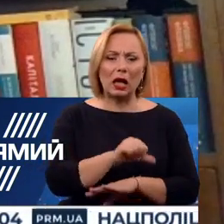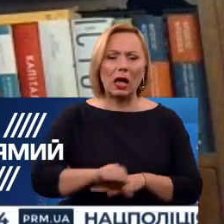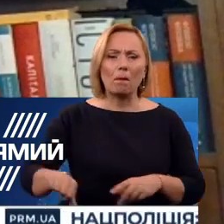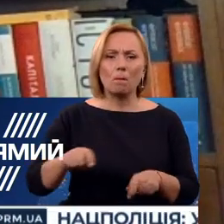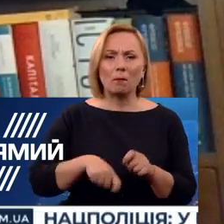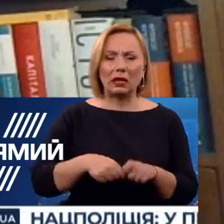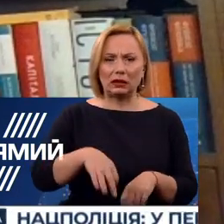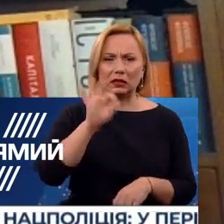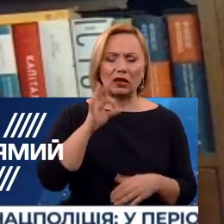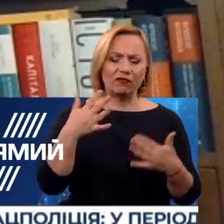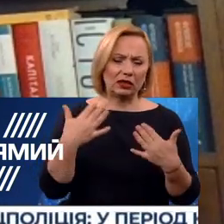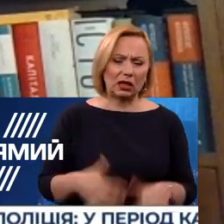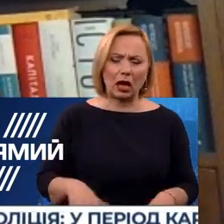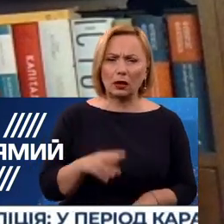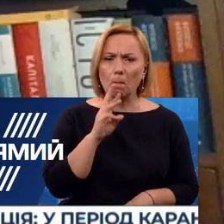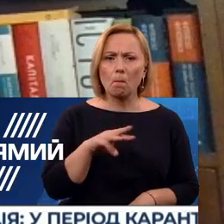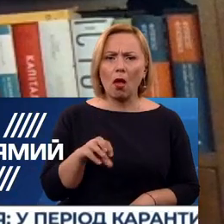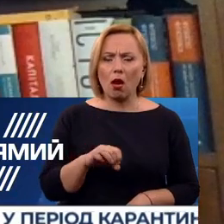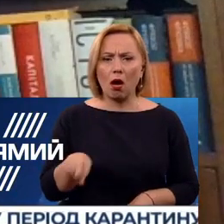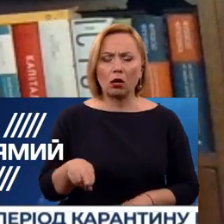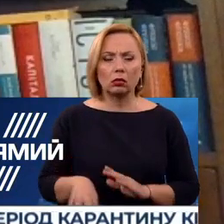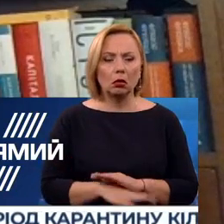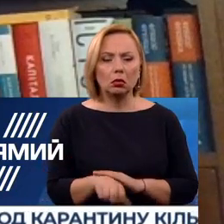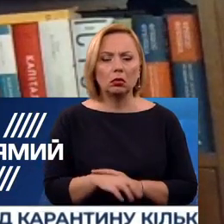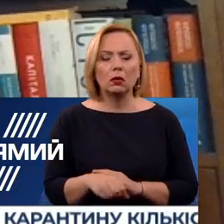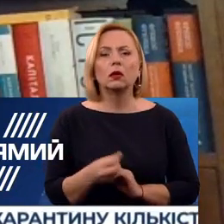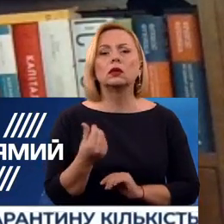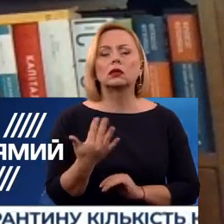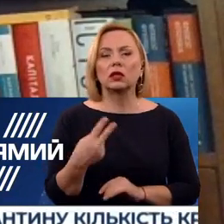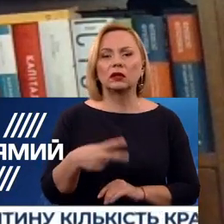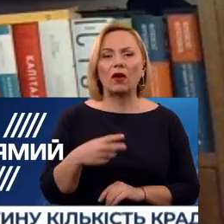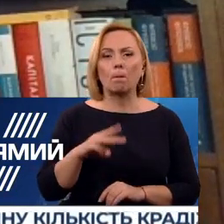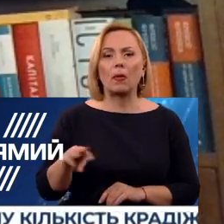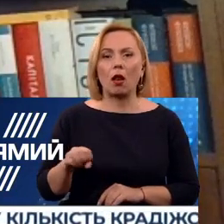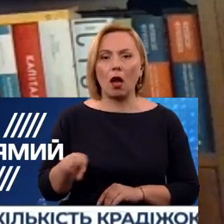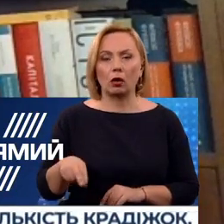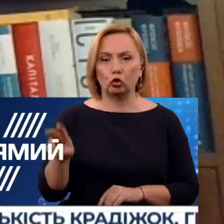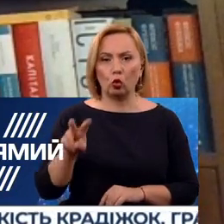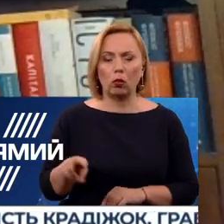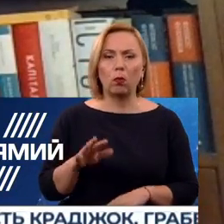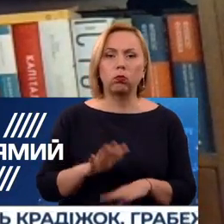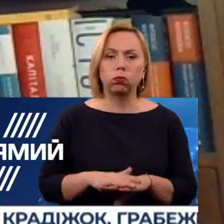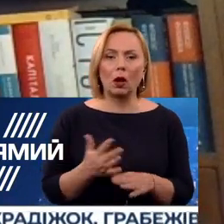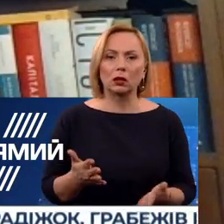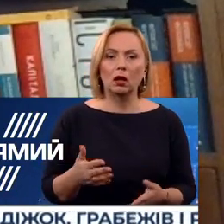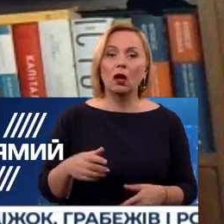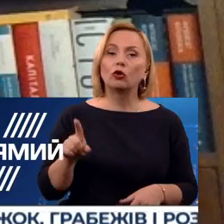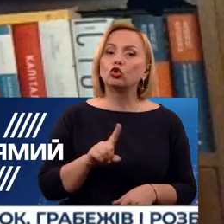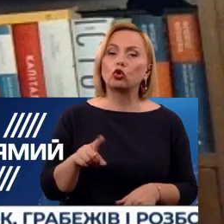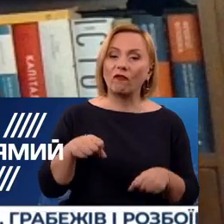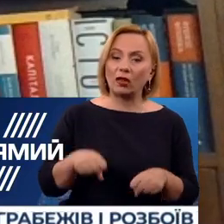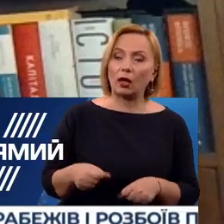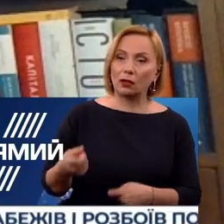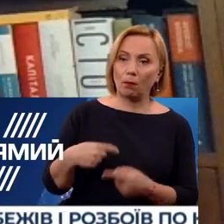доларів щороку. Подивіться, скільки вкрали мінімум 20 мільярдів доларів у банках. Де влада повернула хоч копійку?